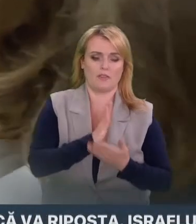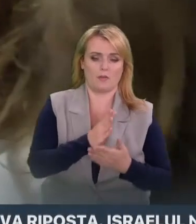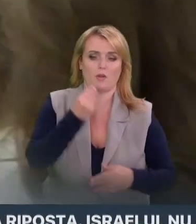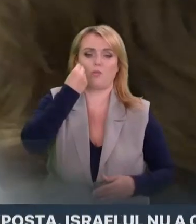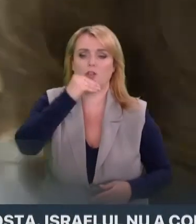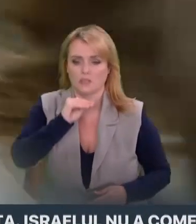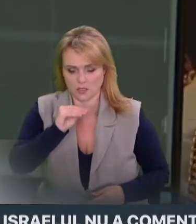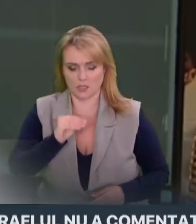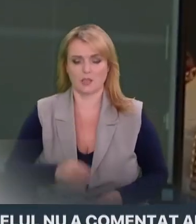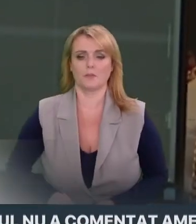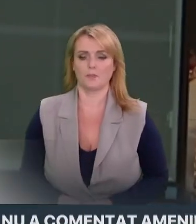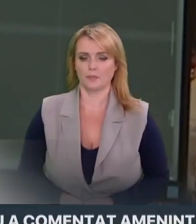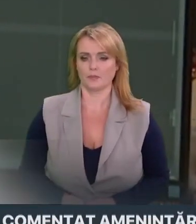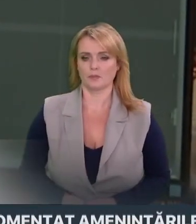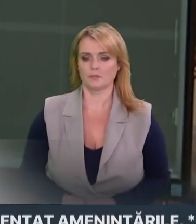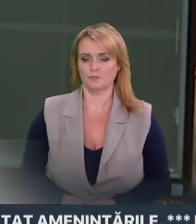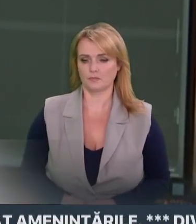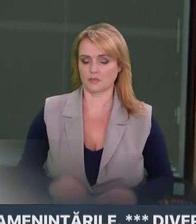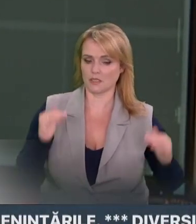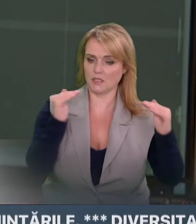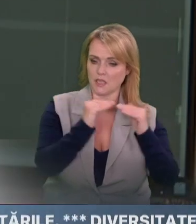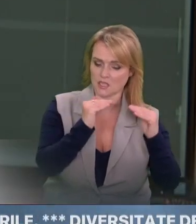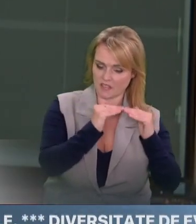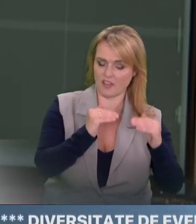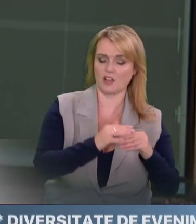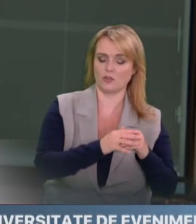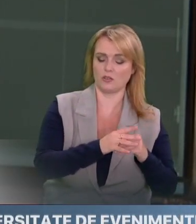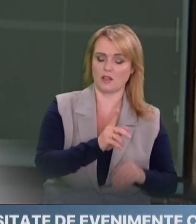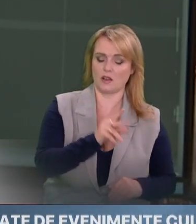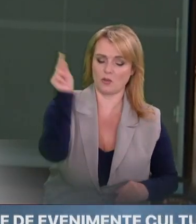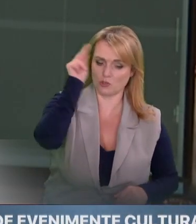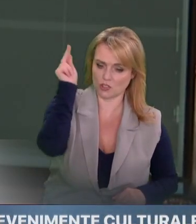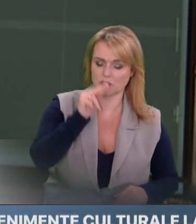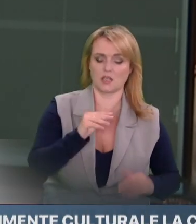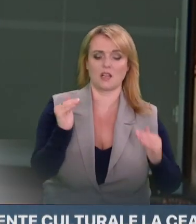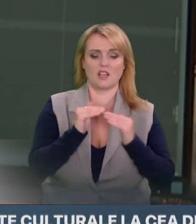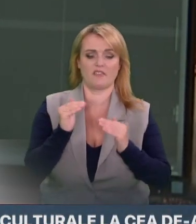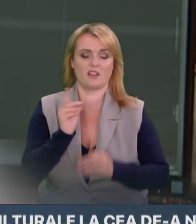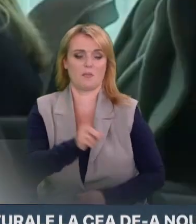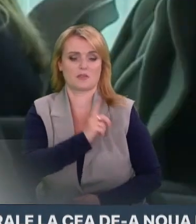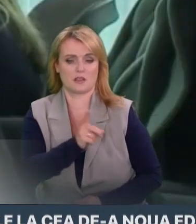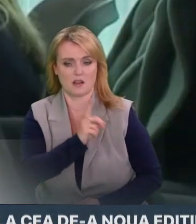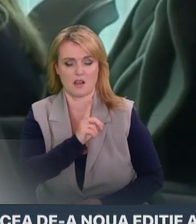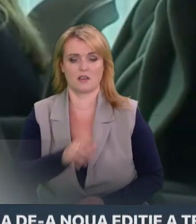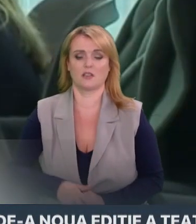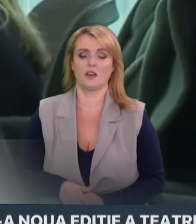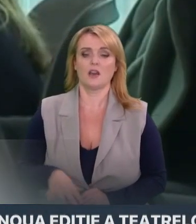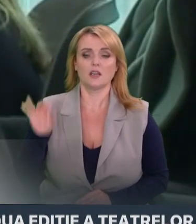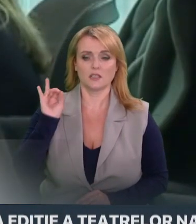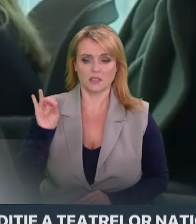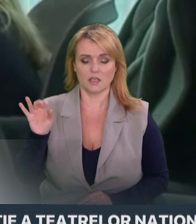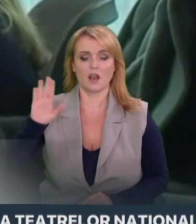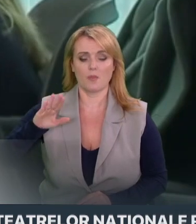curiculilor, programelor de studii, atât la nivelul licență, cât și la masterat, cât și la doctorat pe acest segment. Iar ulterior, cu